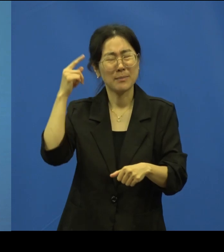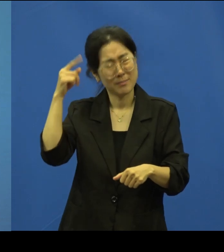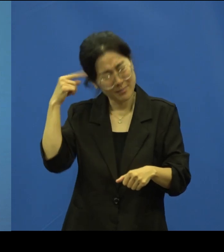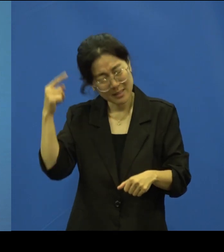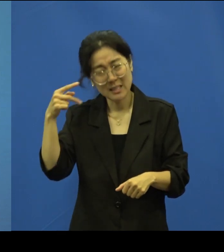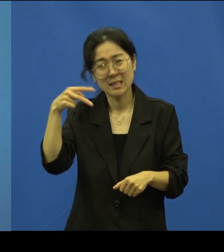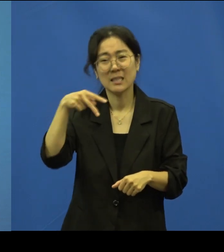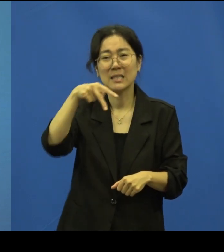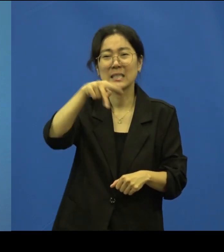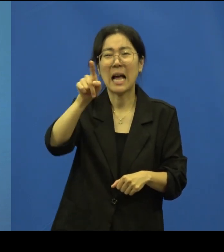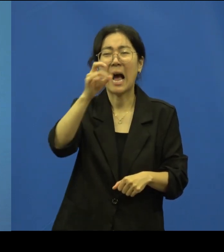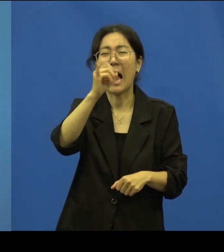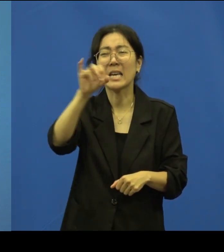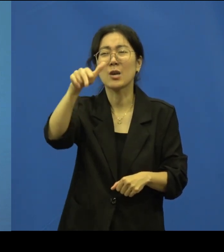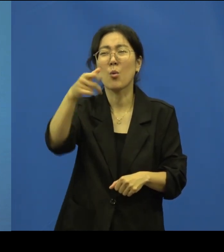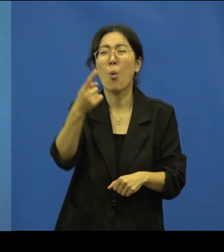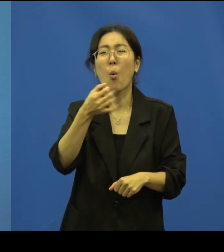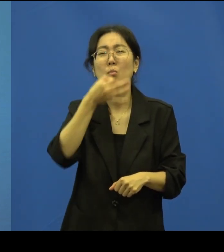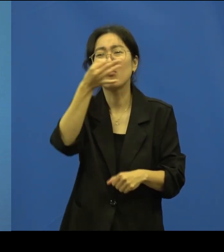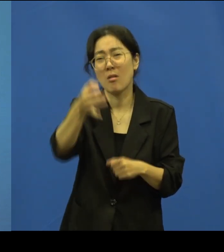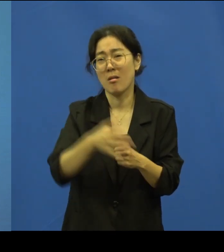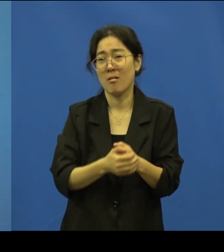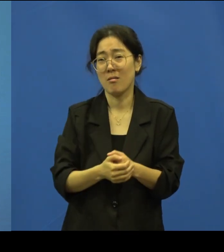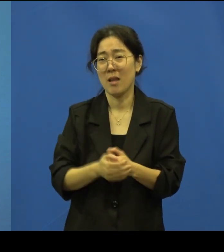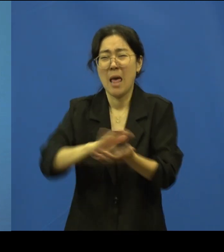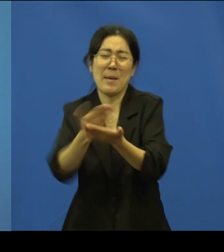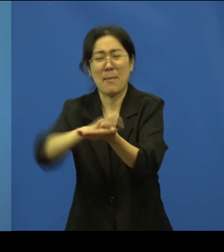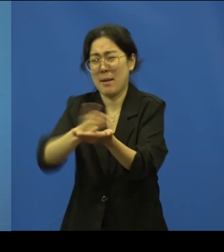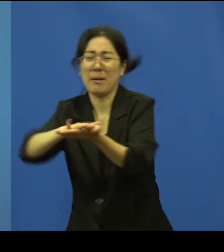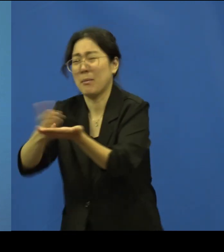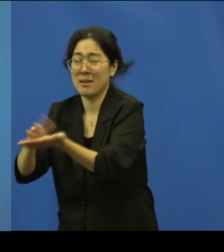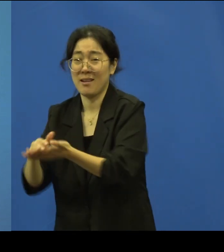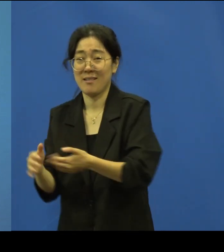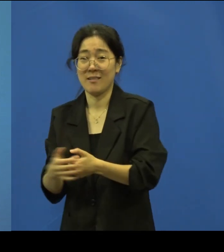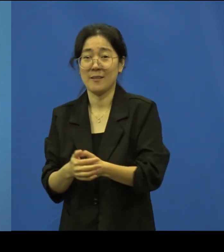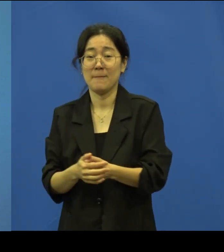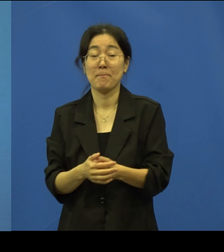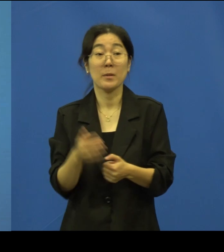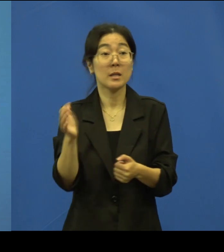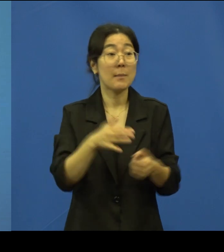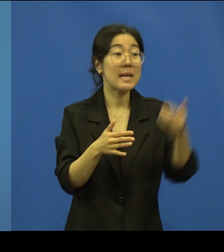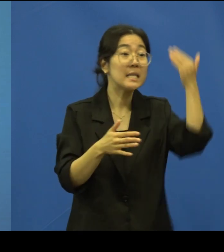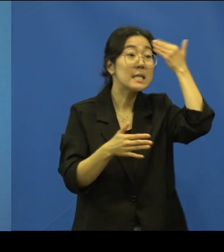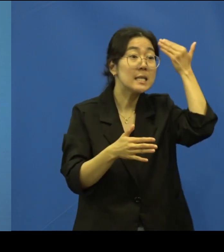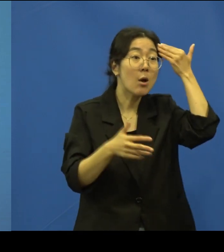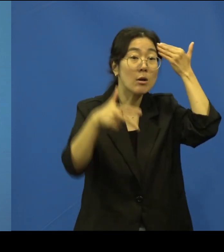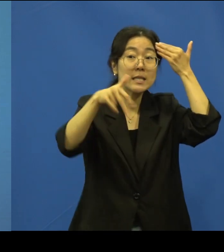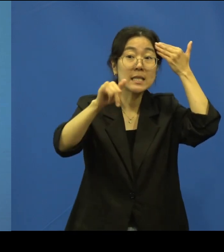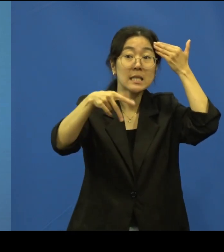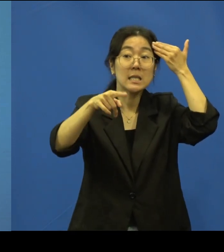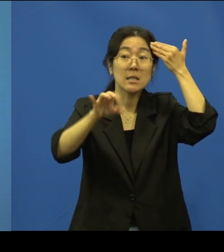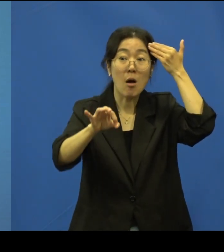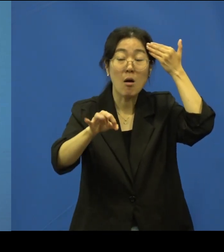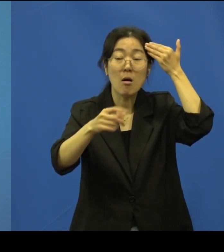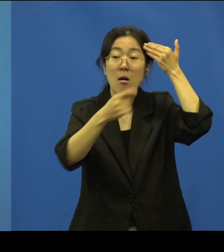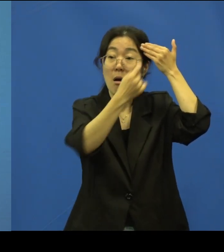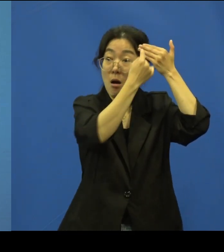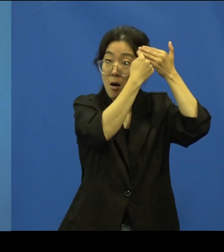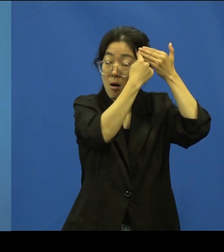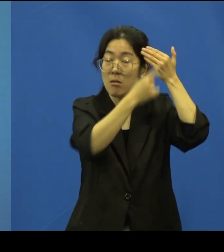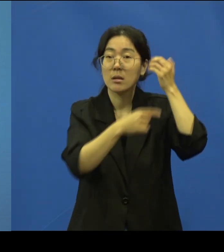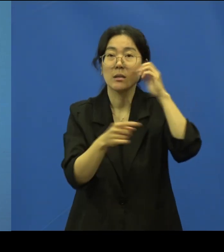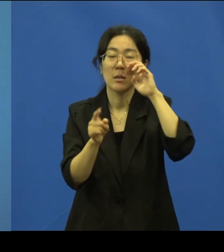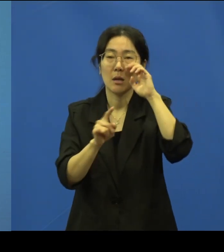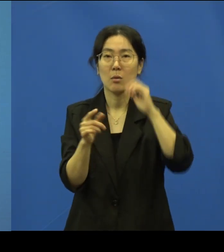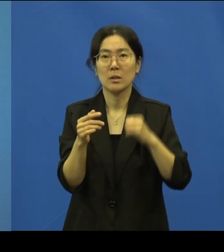때문에. 그런데 이 의지가 대장이어가지고요, 지성이 오늘은 몸도 안 좋고 기도를 하면 뭐